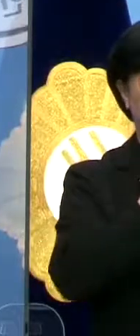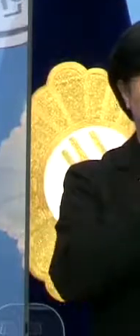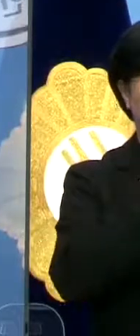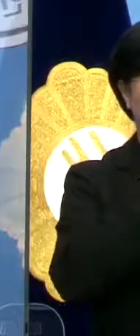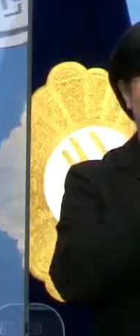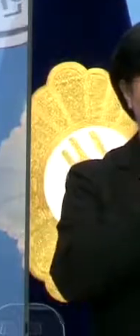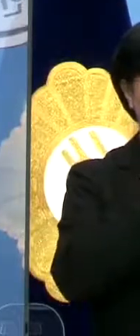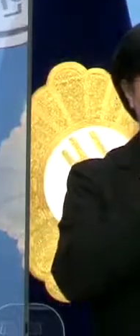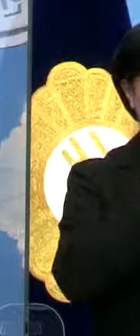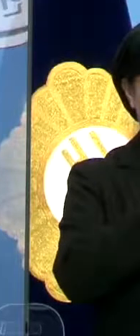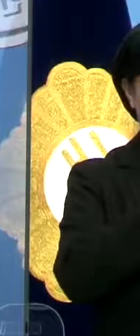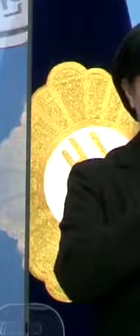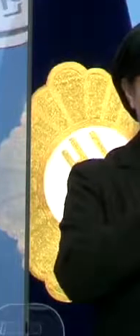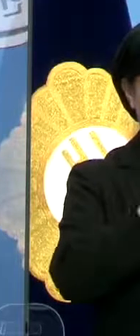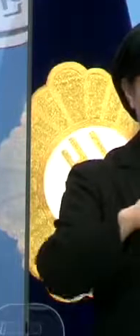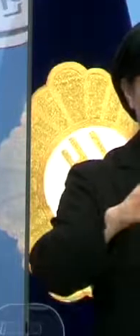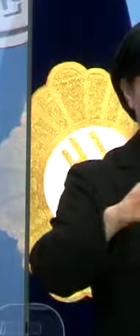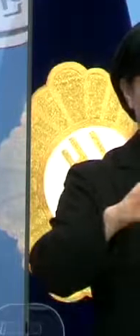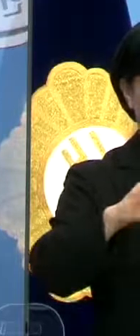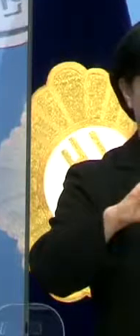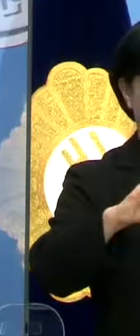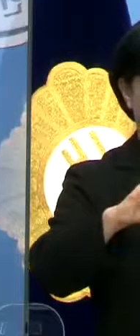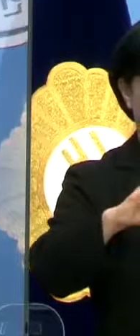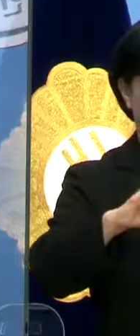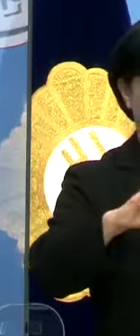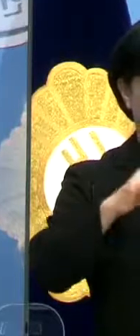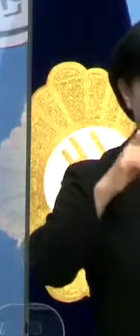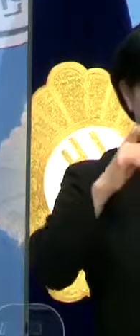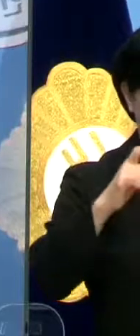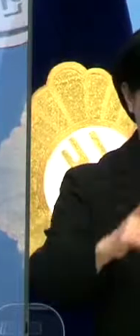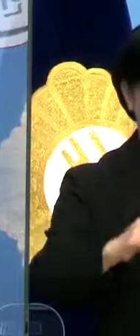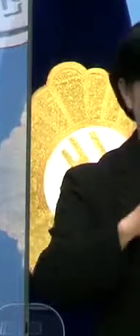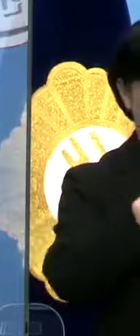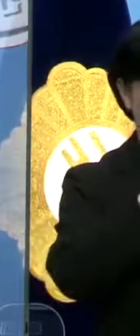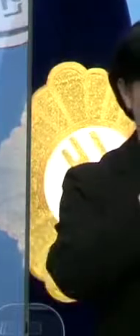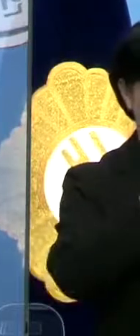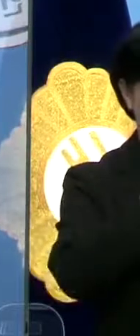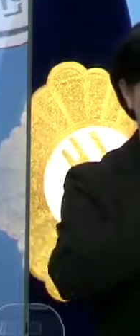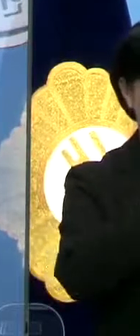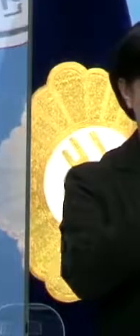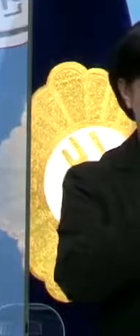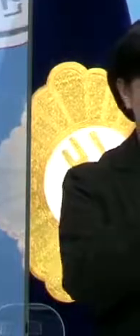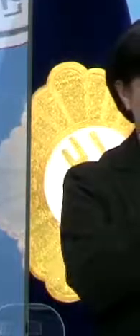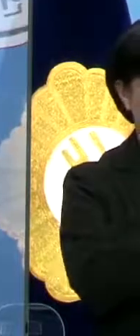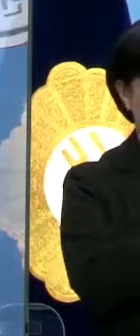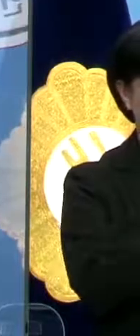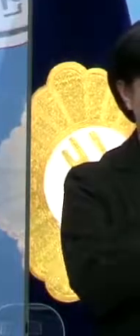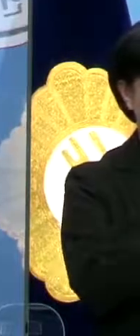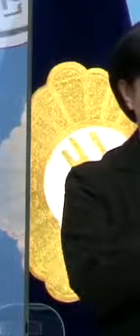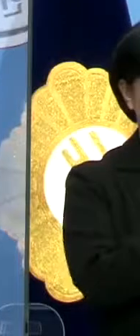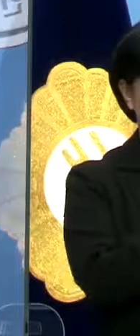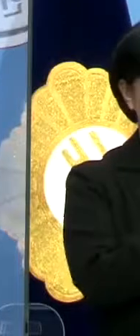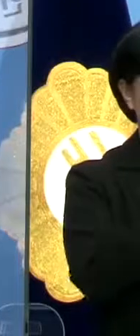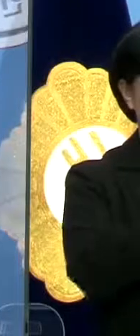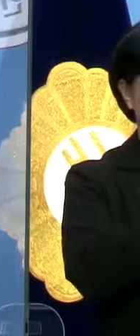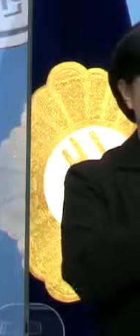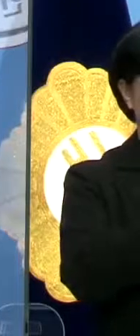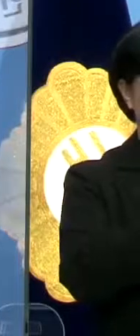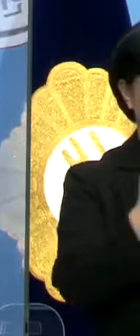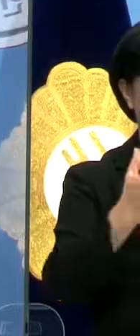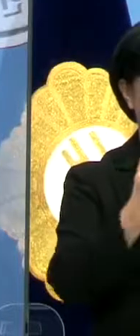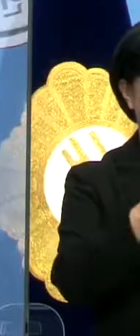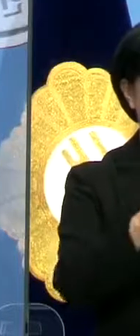어 의외의 그 서류 제출 요구를 하는 과정에서 의장의 비호하는 일이 있어